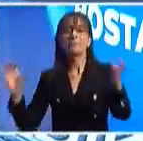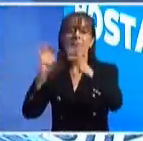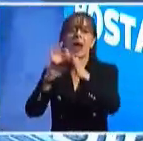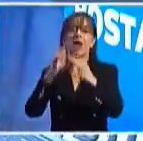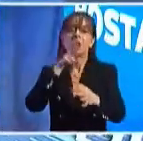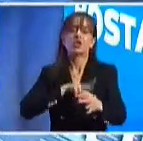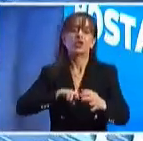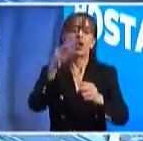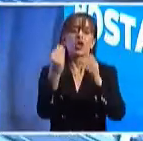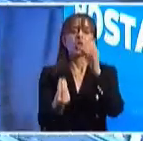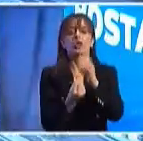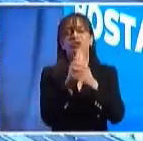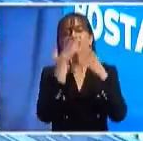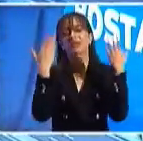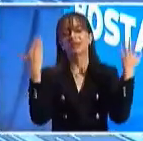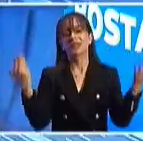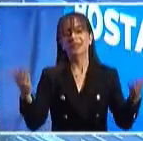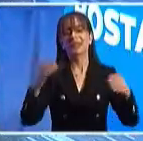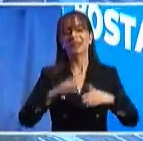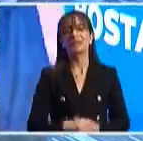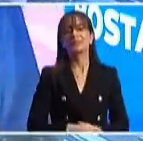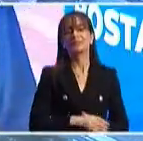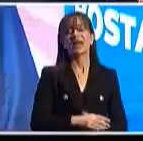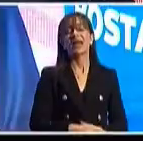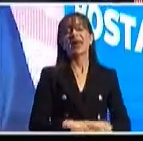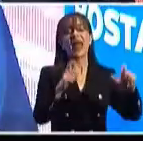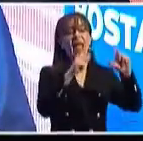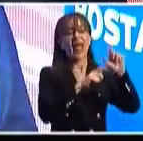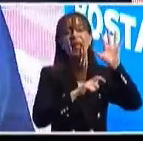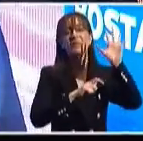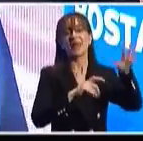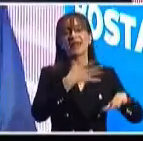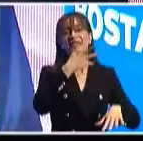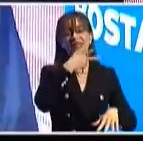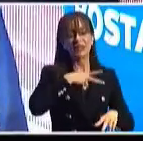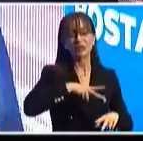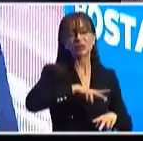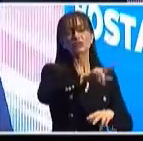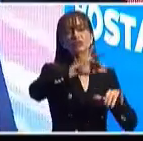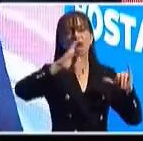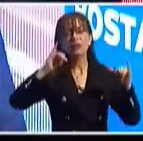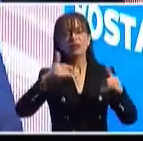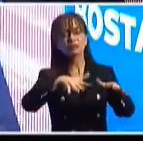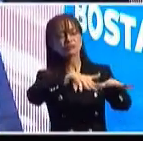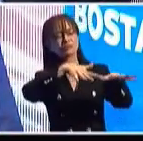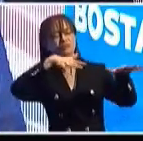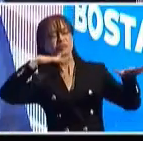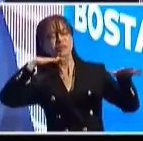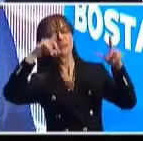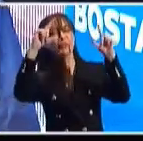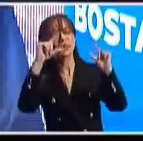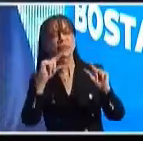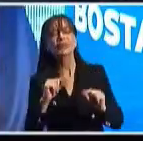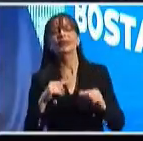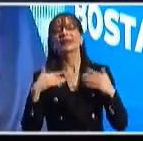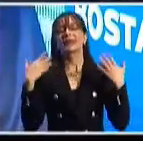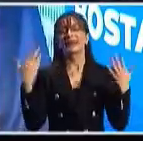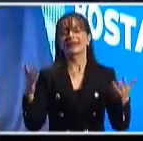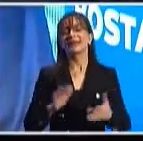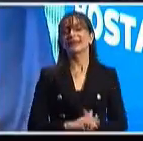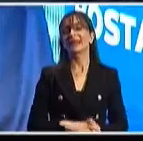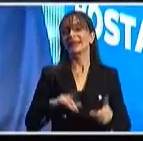bu çerçevede E5 karayolunun yoğunluğunu da azaltmış olacağız. Yine ikinci 5 yılımızda